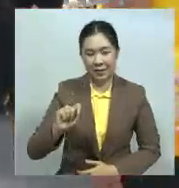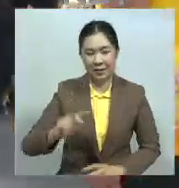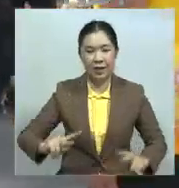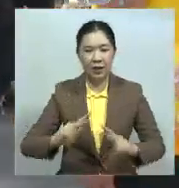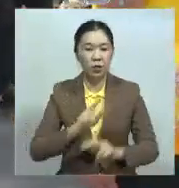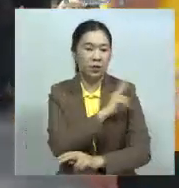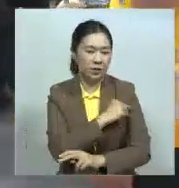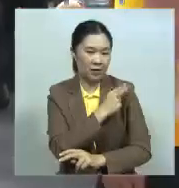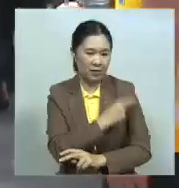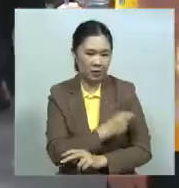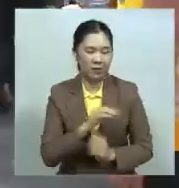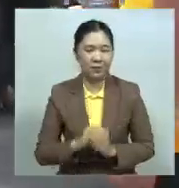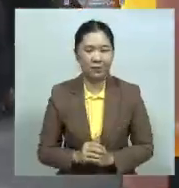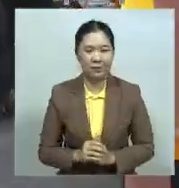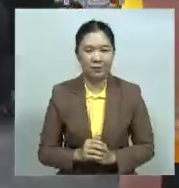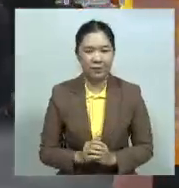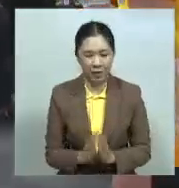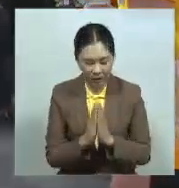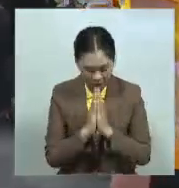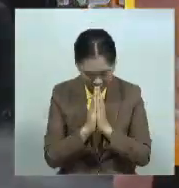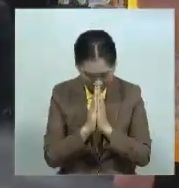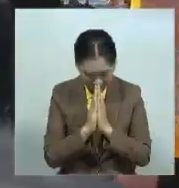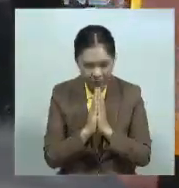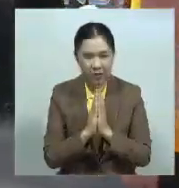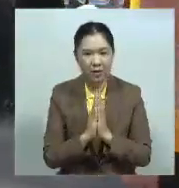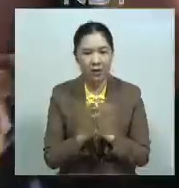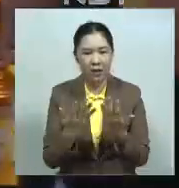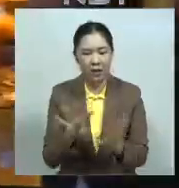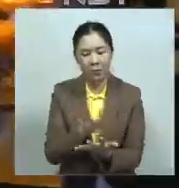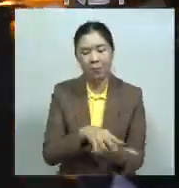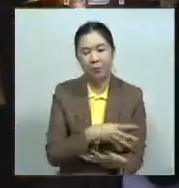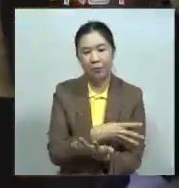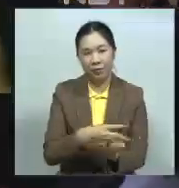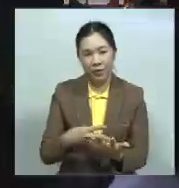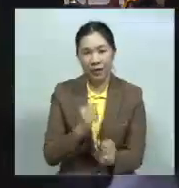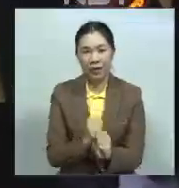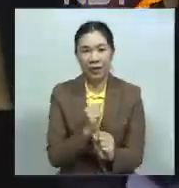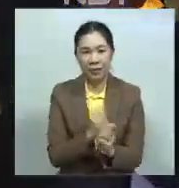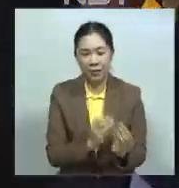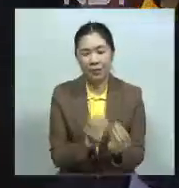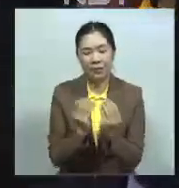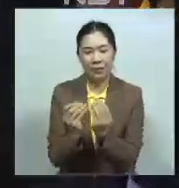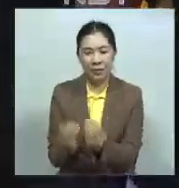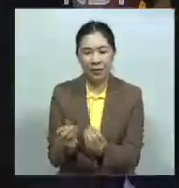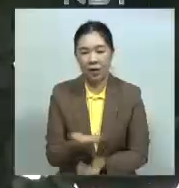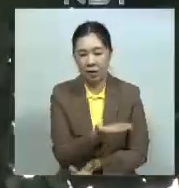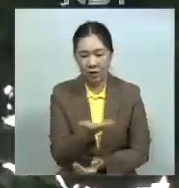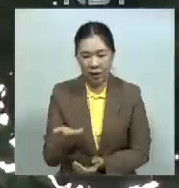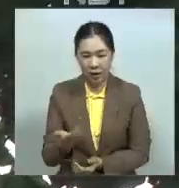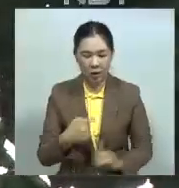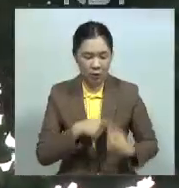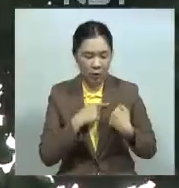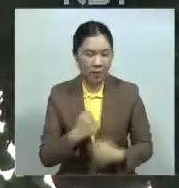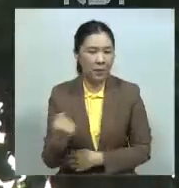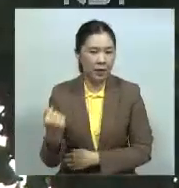ธารณสุขเข้าสักการะสิ่งศักดิ์สิทธิ์ประจำกระทรวงและมอบนโยบายในการทำงานพร้อมขอให้ผู้ปฏิบัติงานมั่นใจจะ